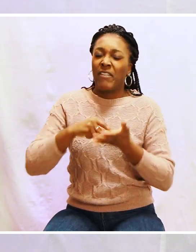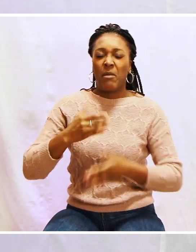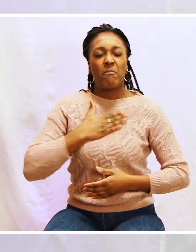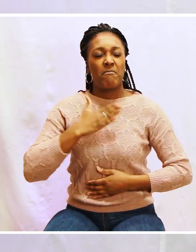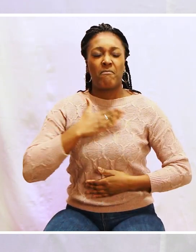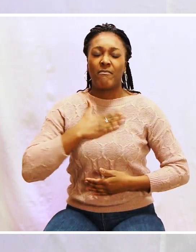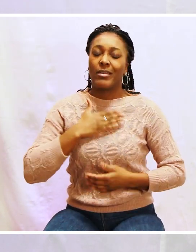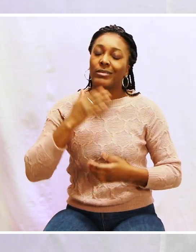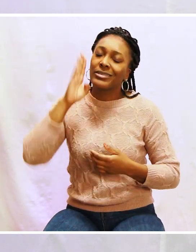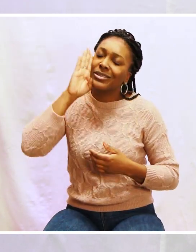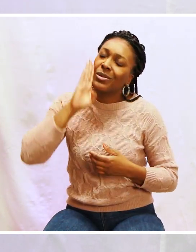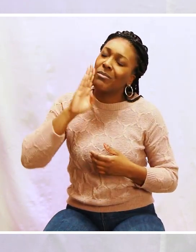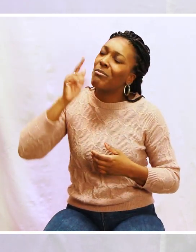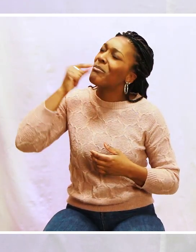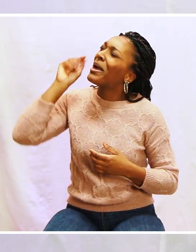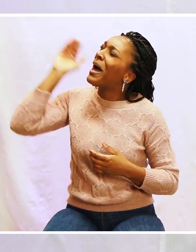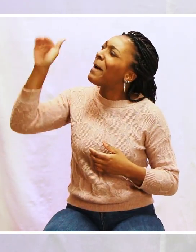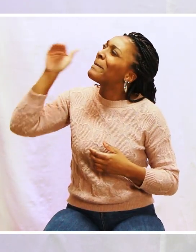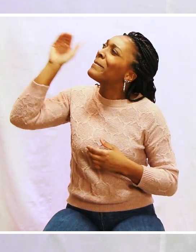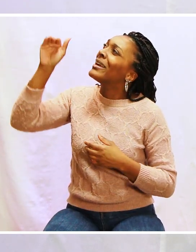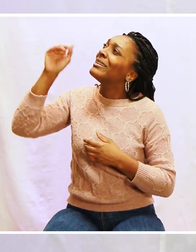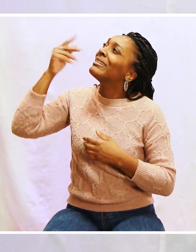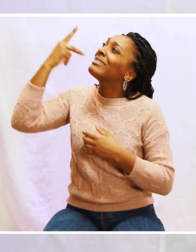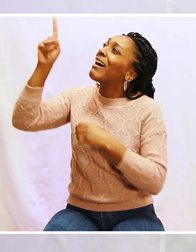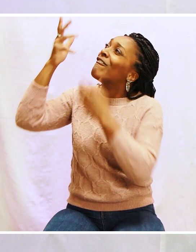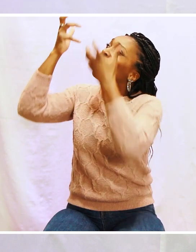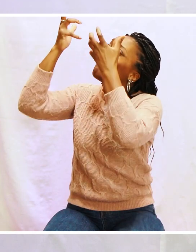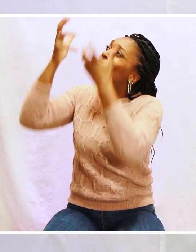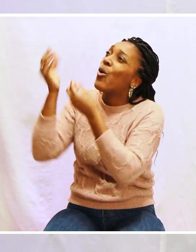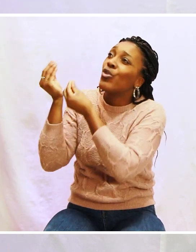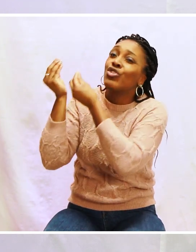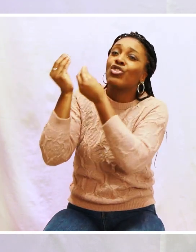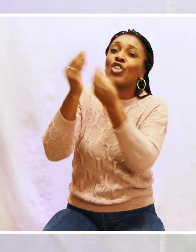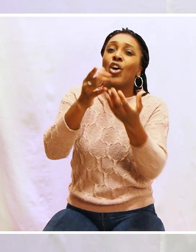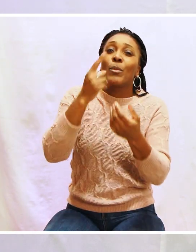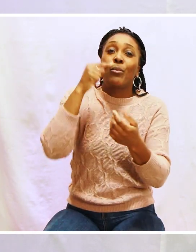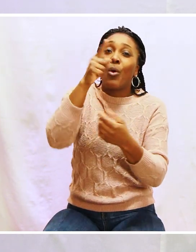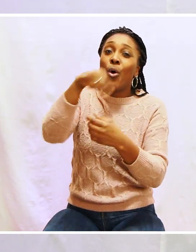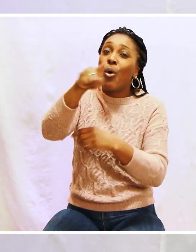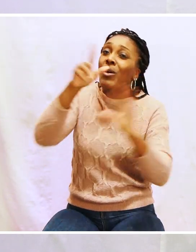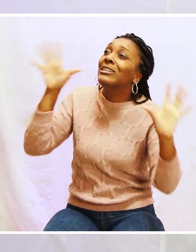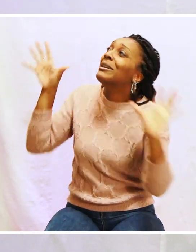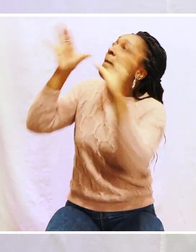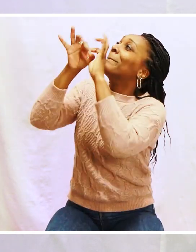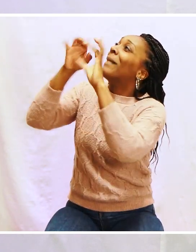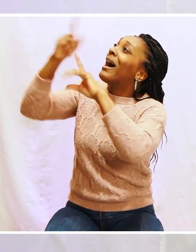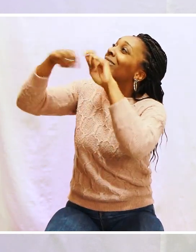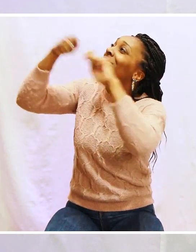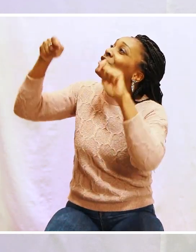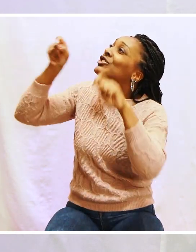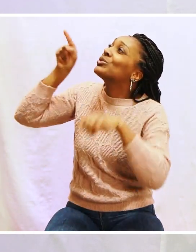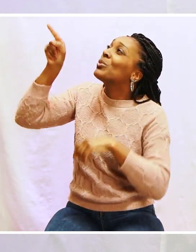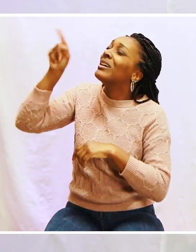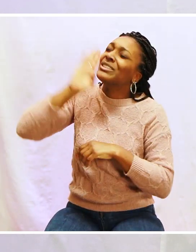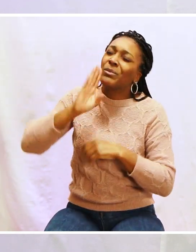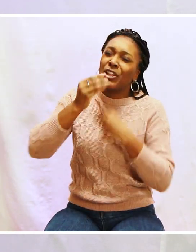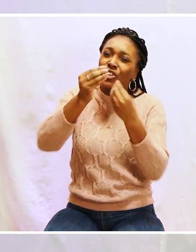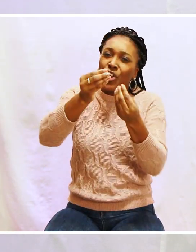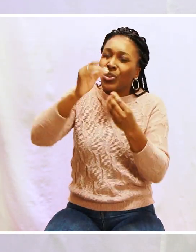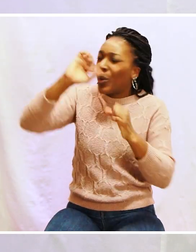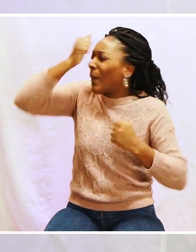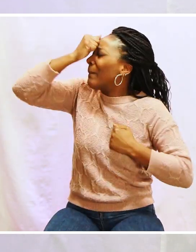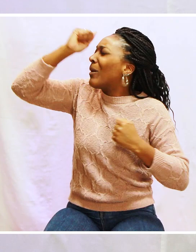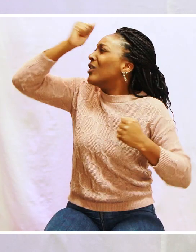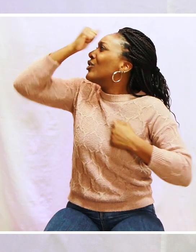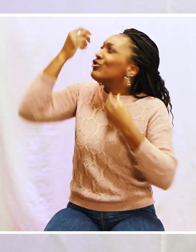manière. Père, je te prie pour que ta volonté leur soit transmise et qu'ils se rattachent à ta volonté. Père, je prie qu'ils soient dans la repentance